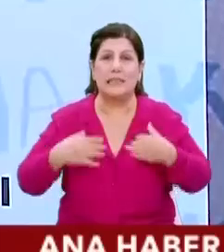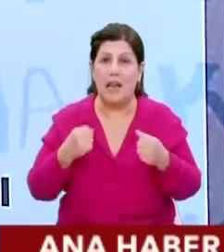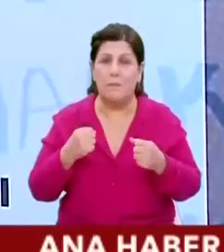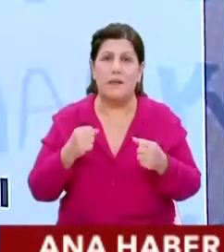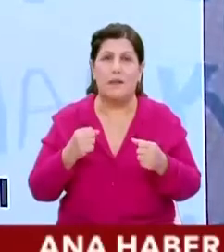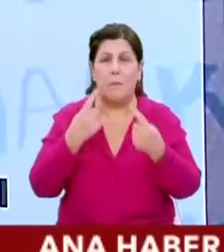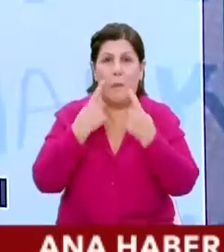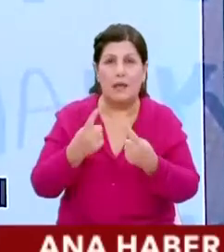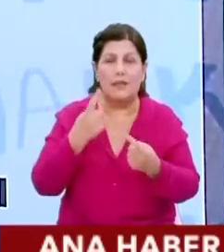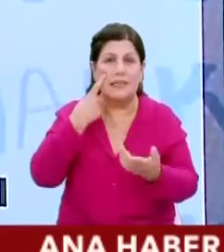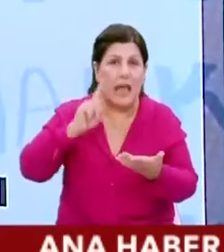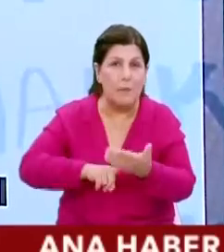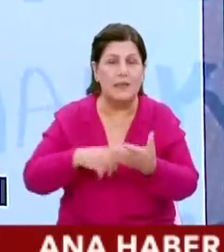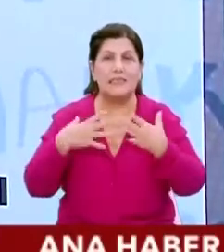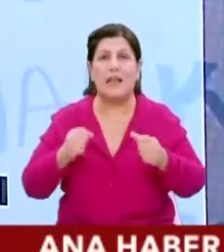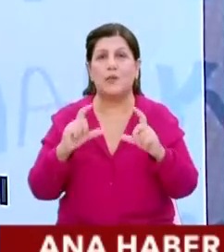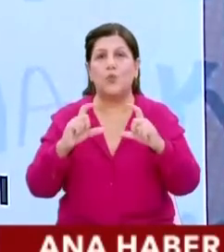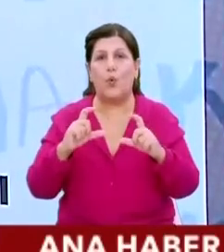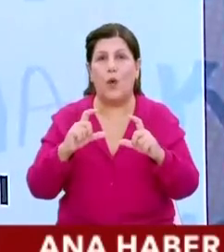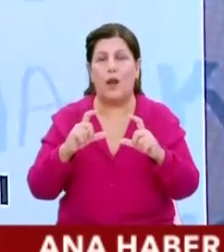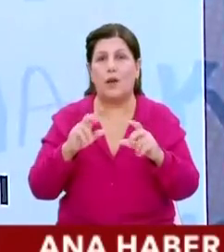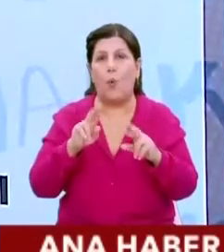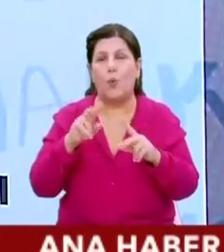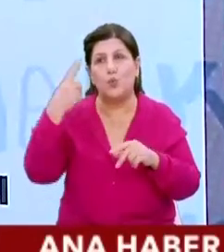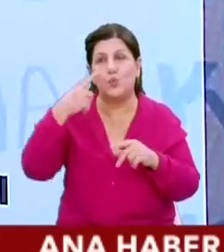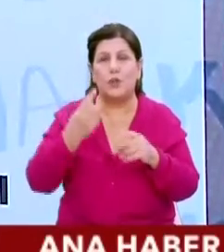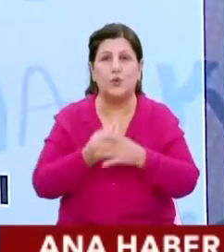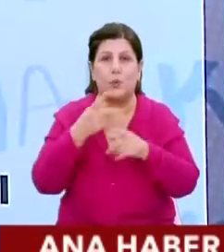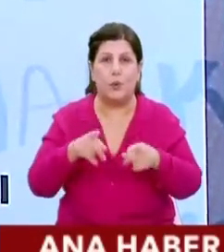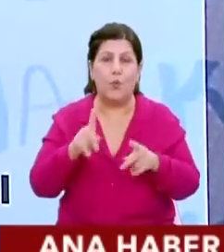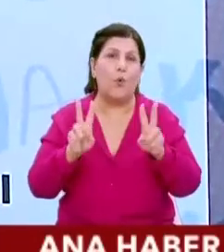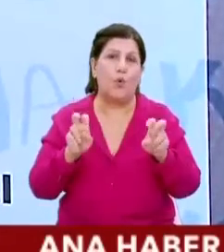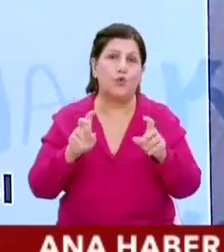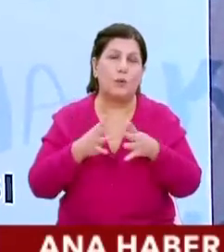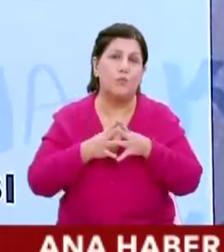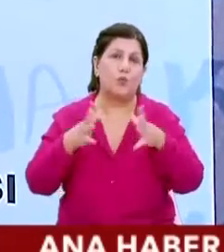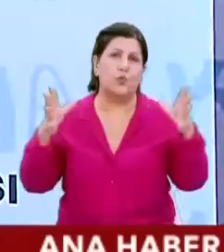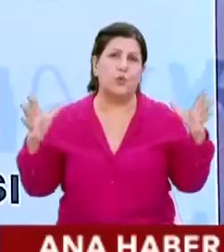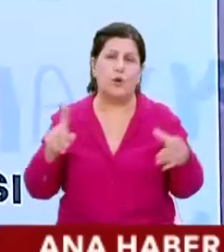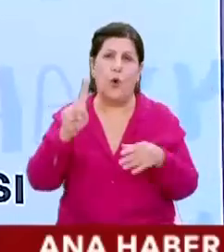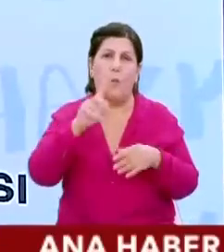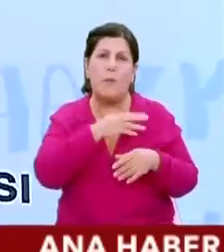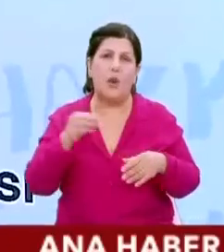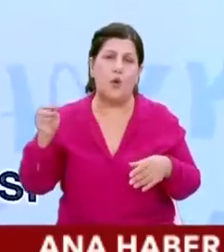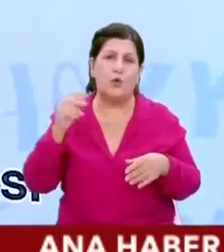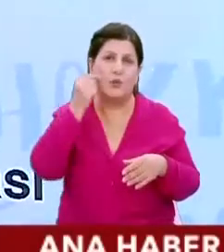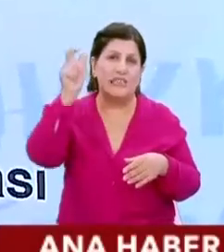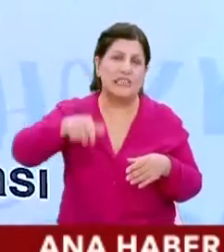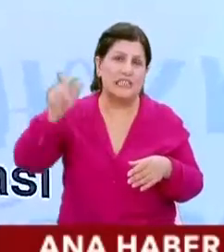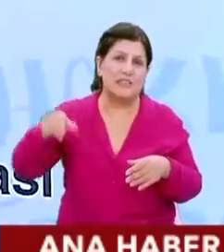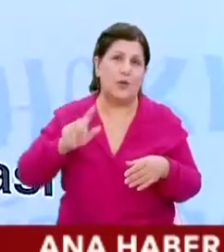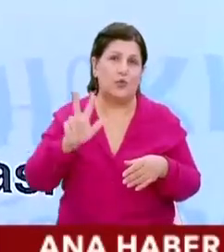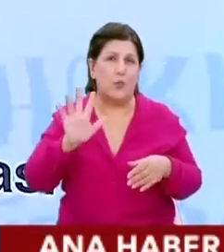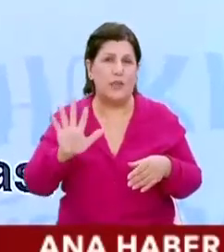bağlamında teminat sağlık sigortası anlamına geliyor bu konuda geniş on milyon kişiyi ilgilendiren